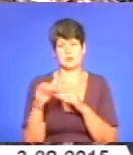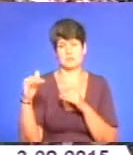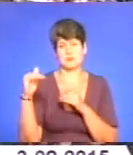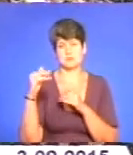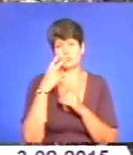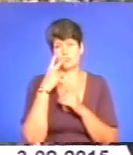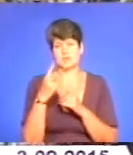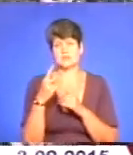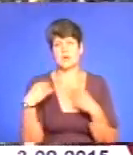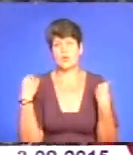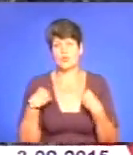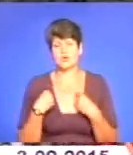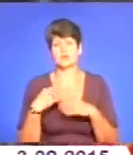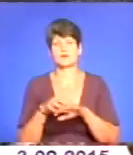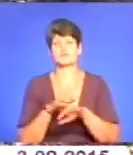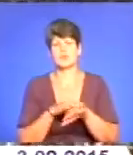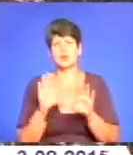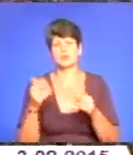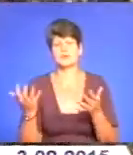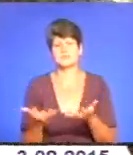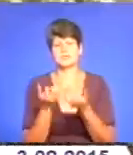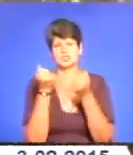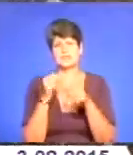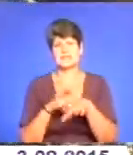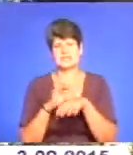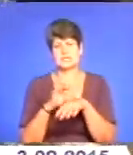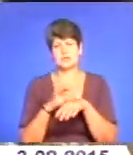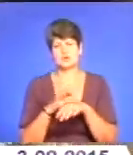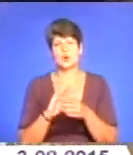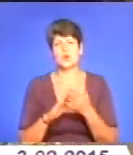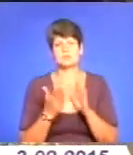та взуття, а потім знайшли і тіло дитини у водоймі. Обставини загибелі з'ясовують.